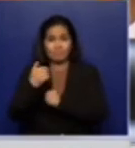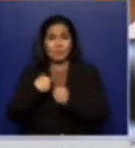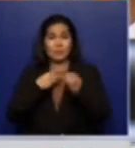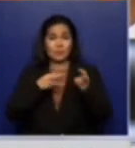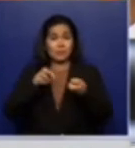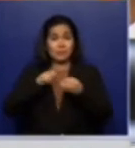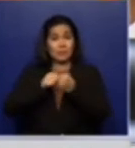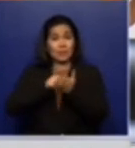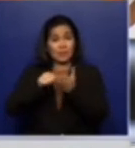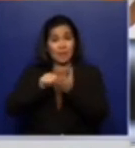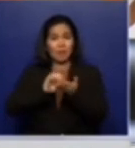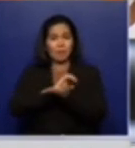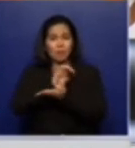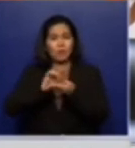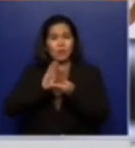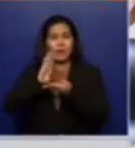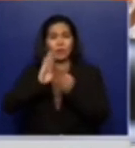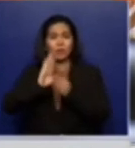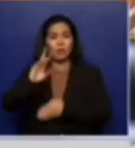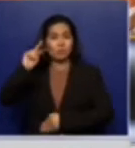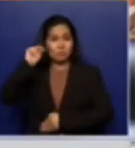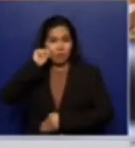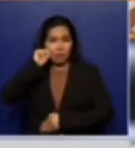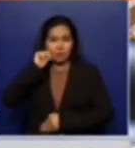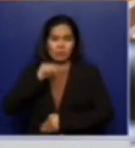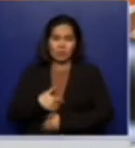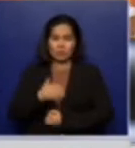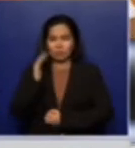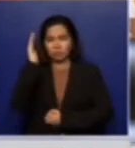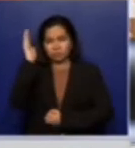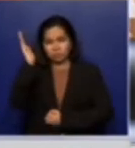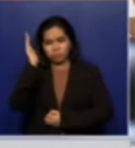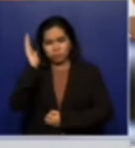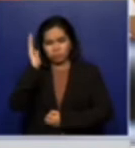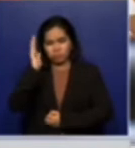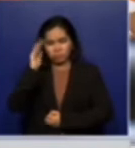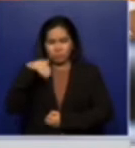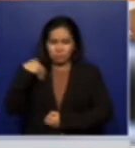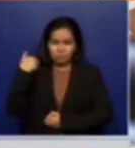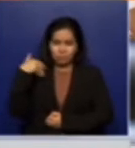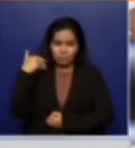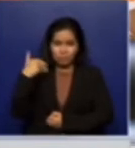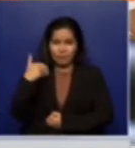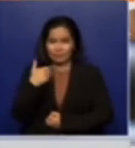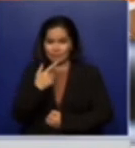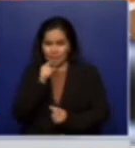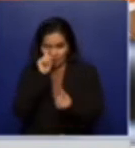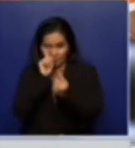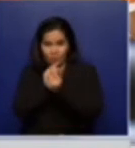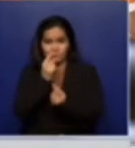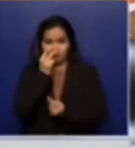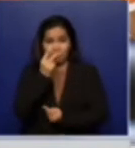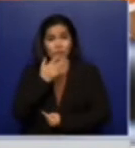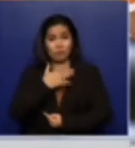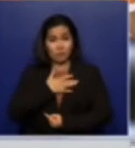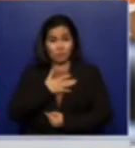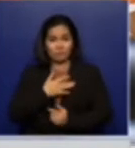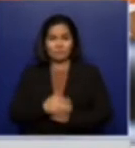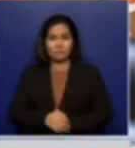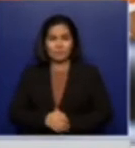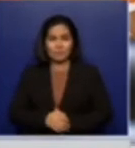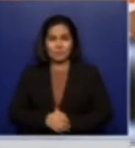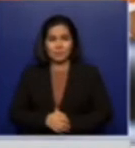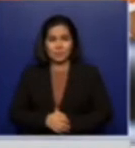การของน้ำพูดกันมาพูดกันจังผมเห็นอันหนึ่งแล้วสำนักงานทรัพยาก